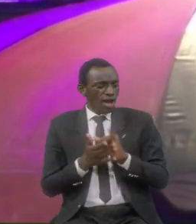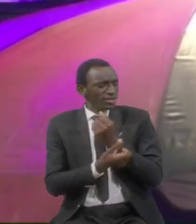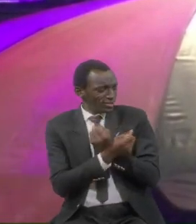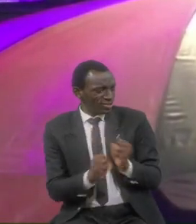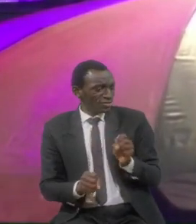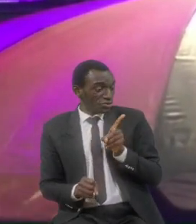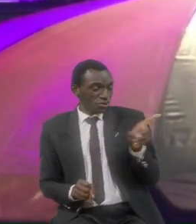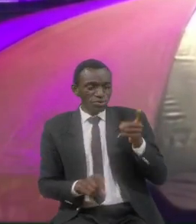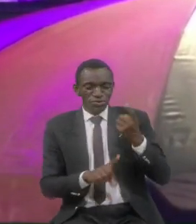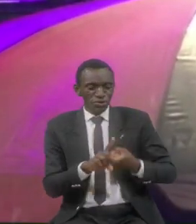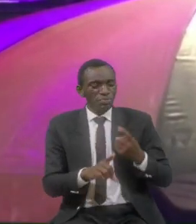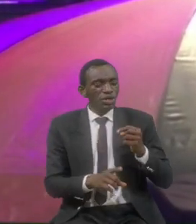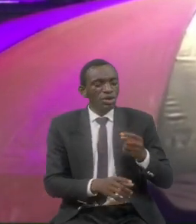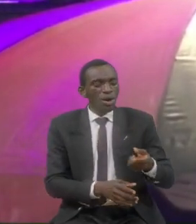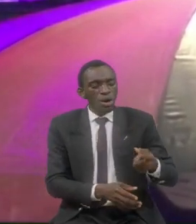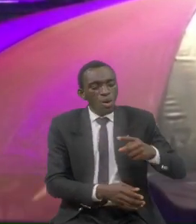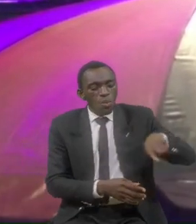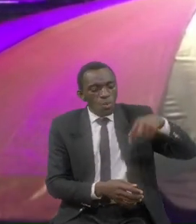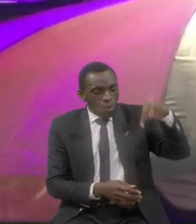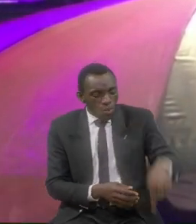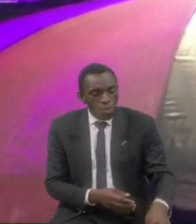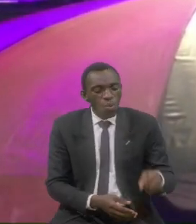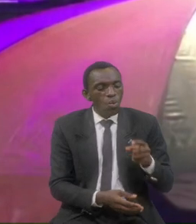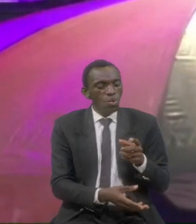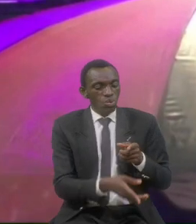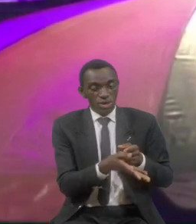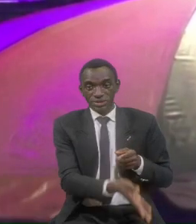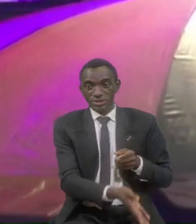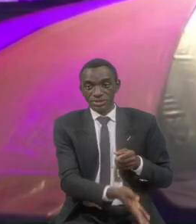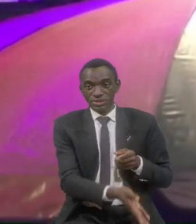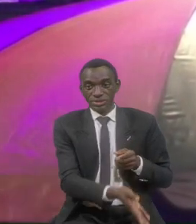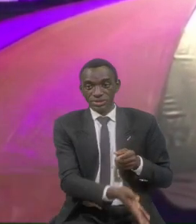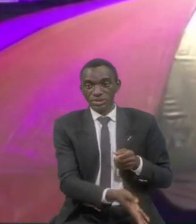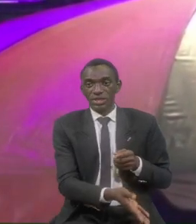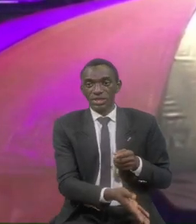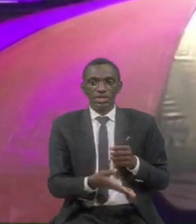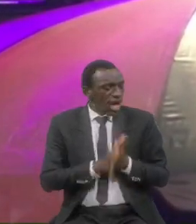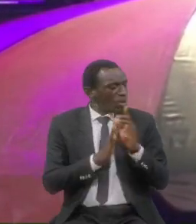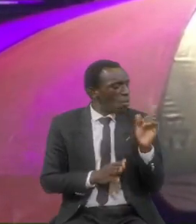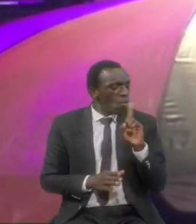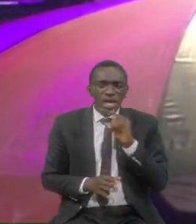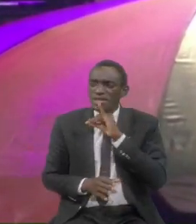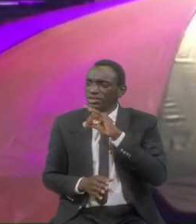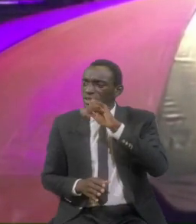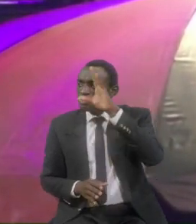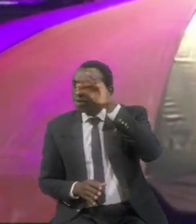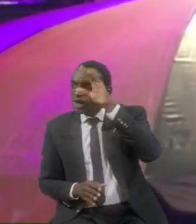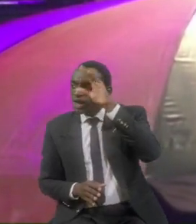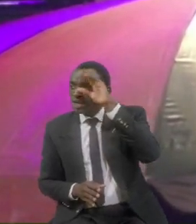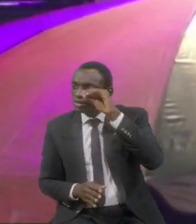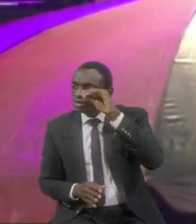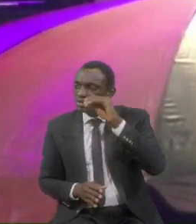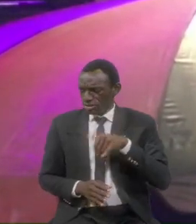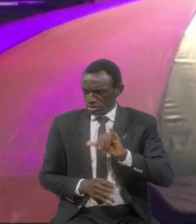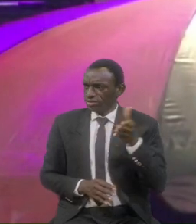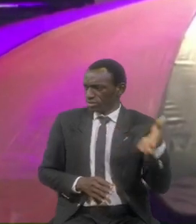giluwas gikan sa iyang kaning pagkatawo. Where is he? Where is he? Mahutana ka asa man siya. He is still in the well. Pero